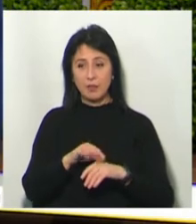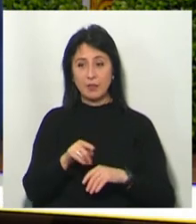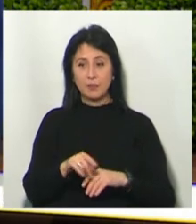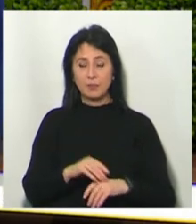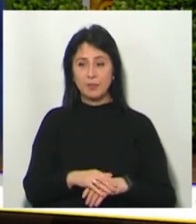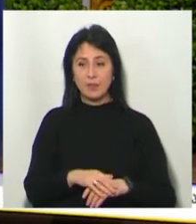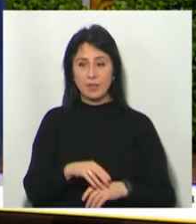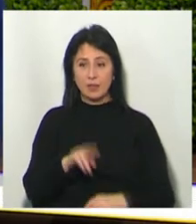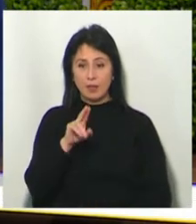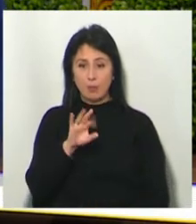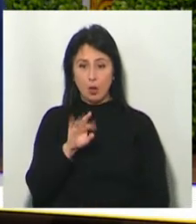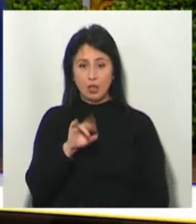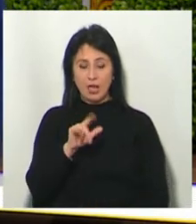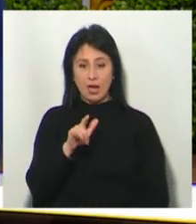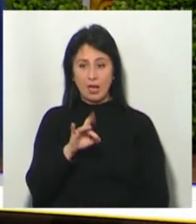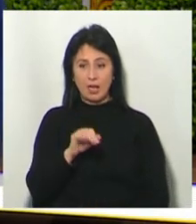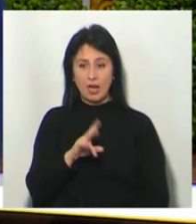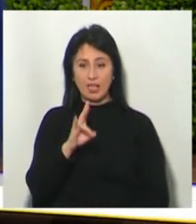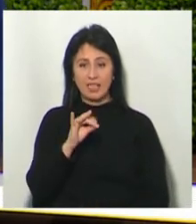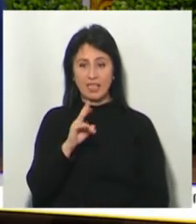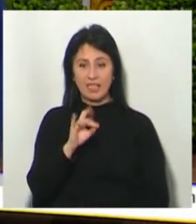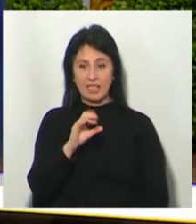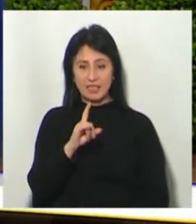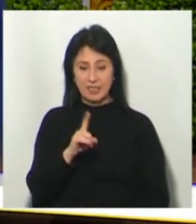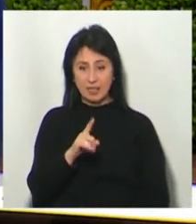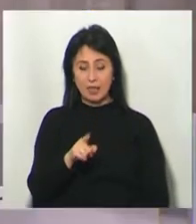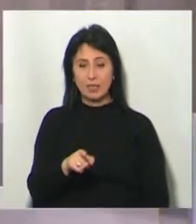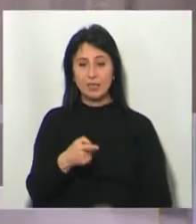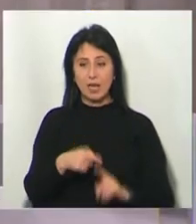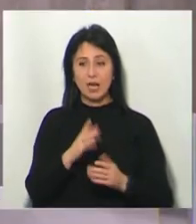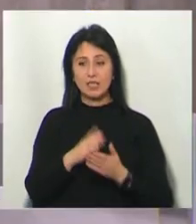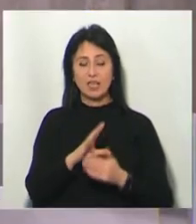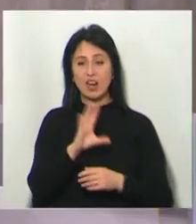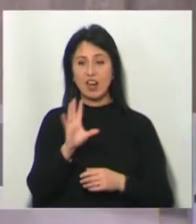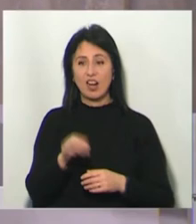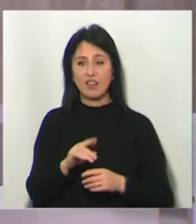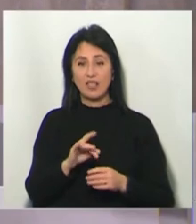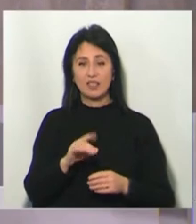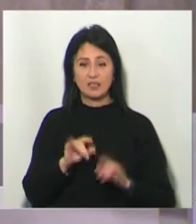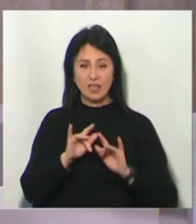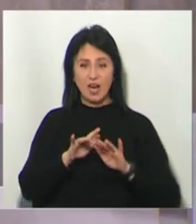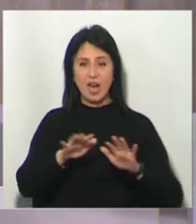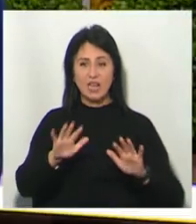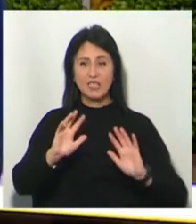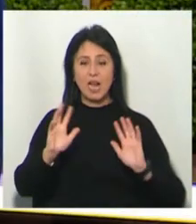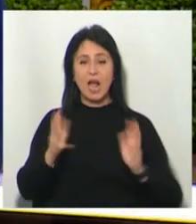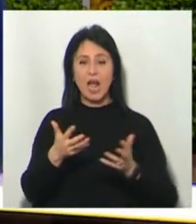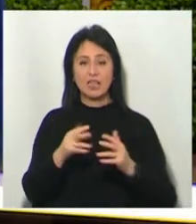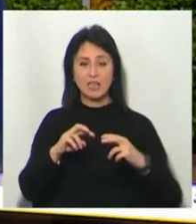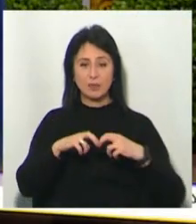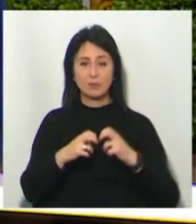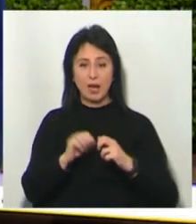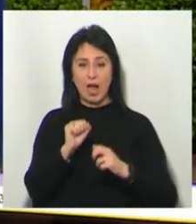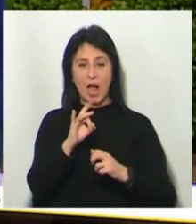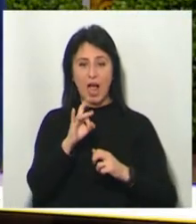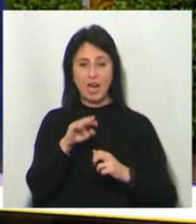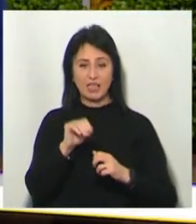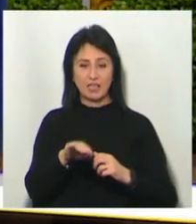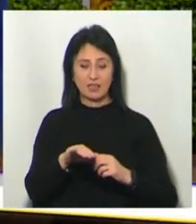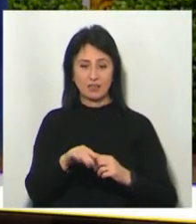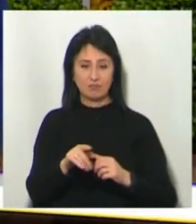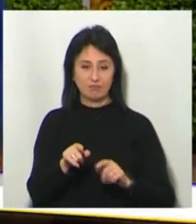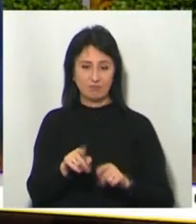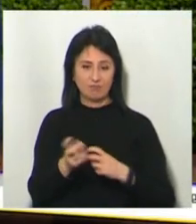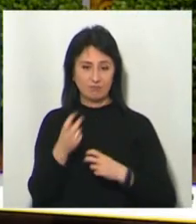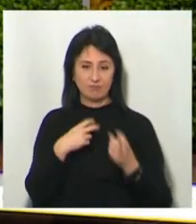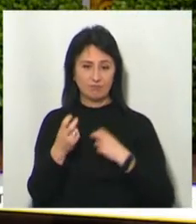ანუ პოდაგრას, ნიკრის, ის წარმოადგენს ყველაზე გავრცელებულ ანთებით ართრიტს რევმატოლოგიაში